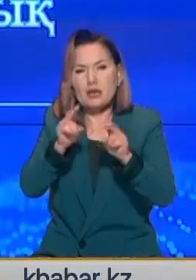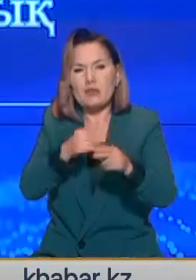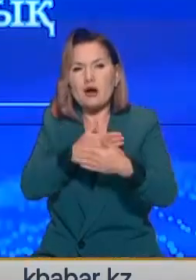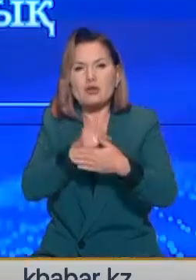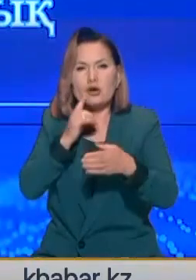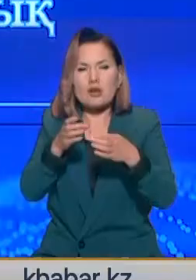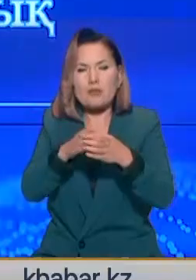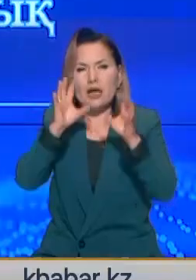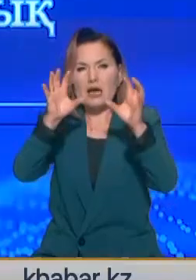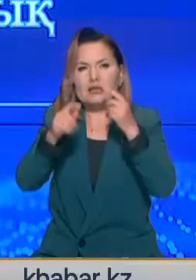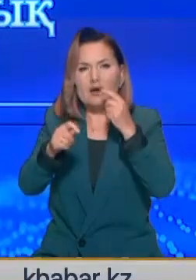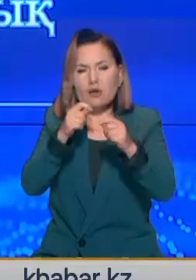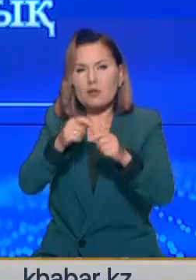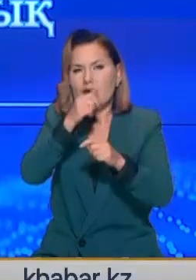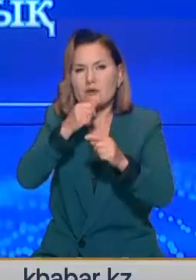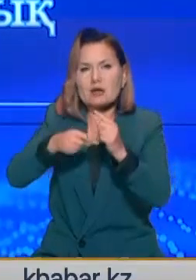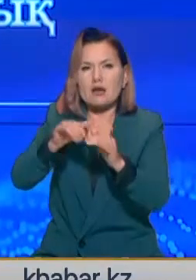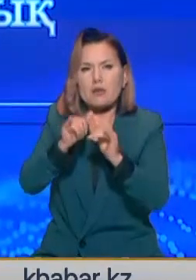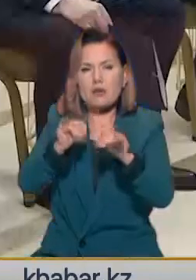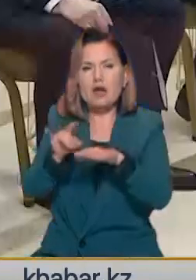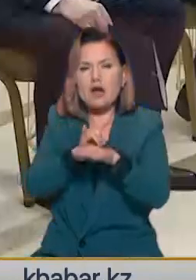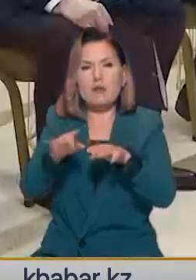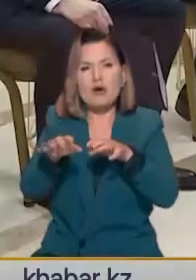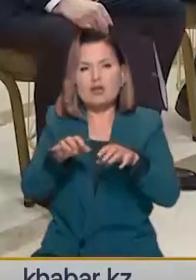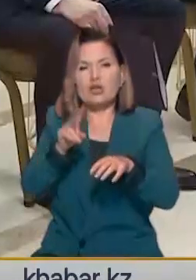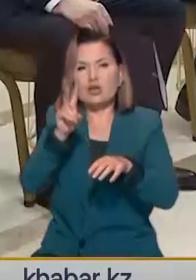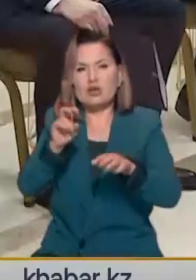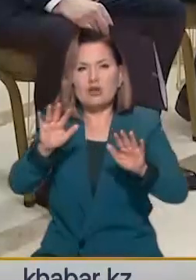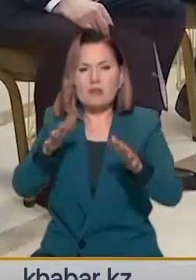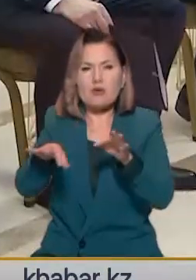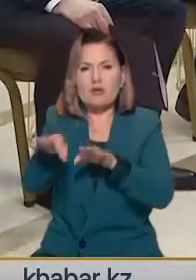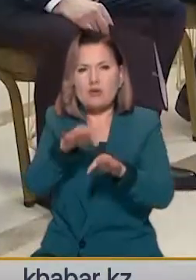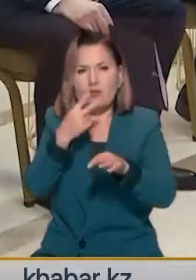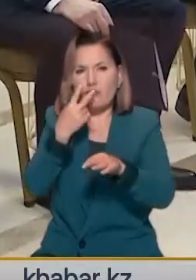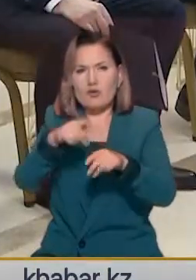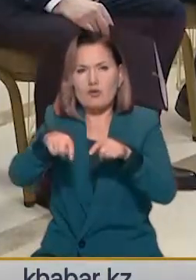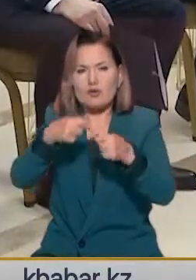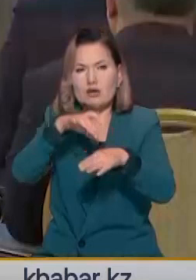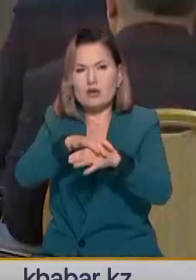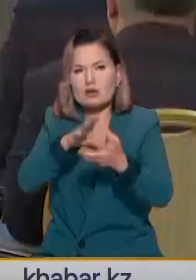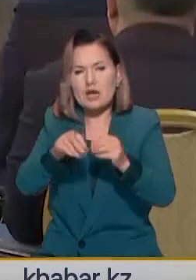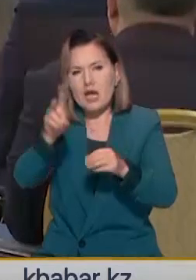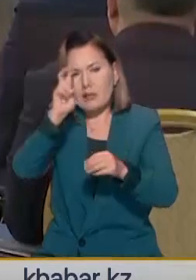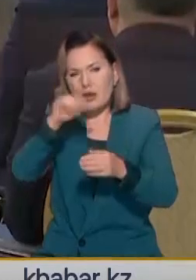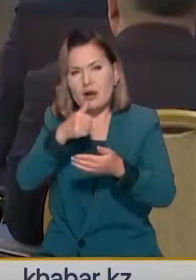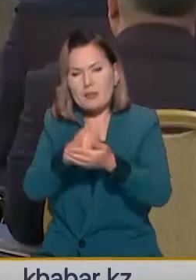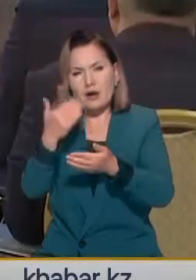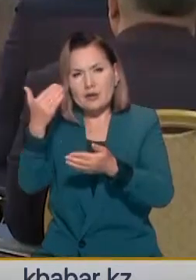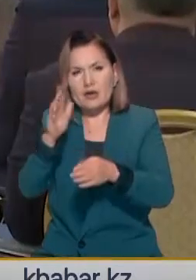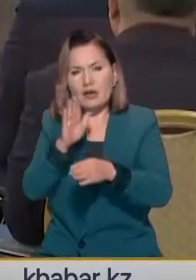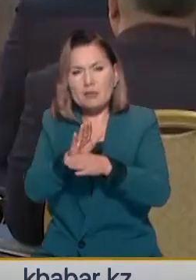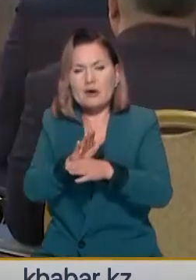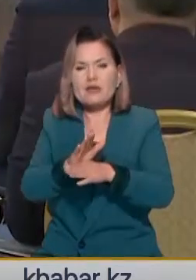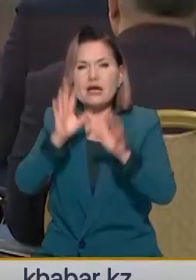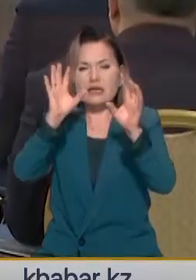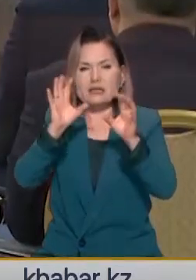волонтерлер заңсыз онлайн казинолары сияқты алаяқтықтың 200-ден астам схемасын әшкереледі. Бұл шара мемлекет басшысының заң және